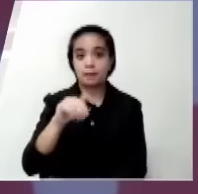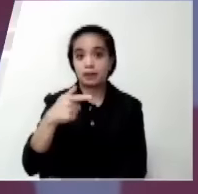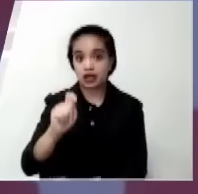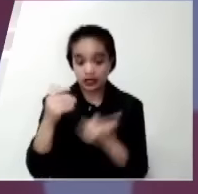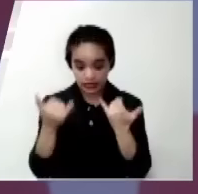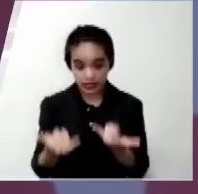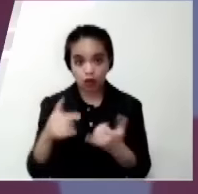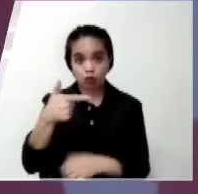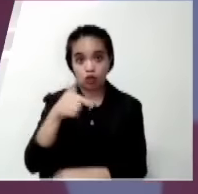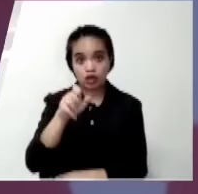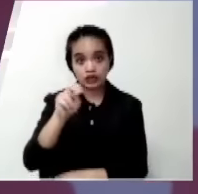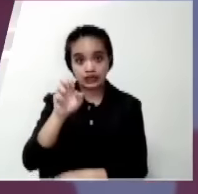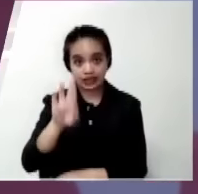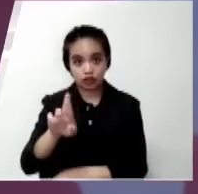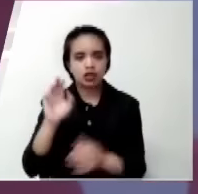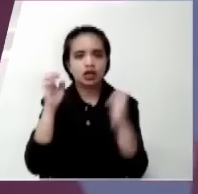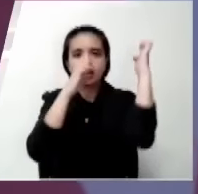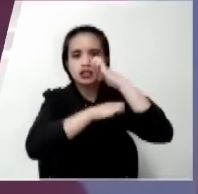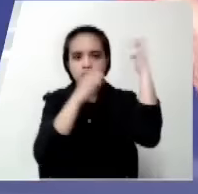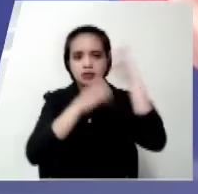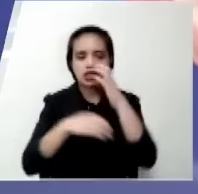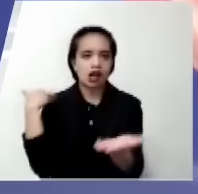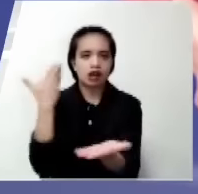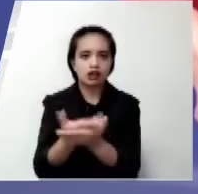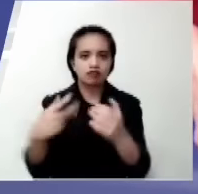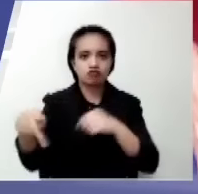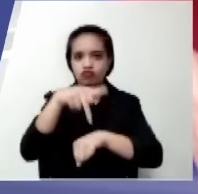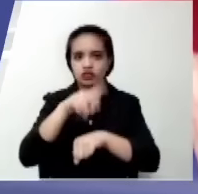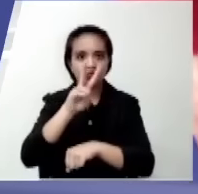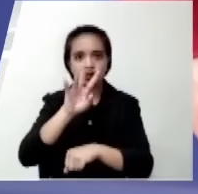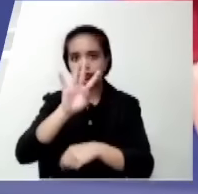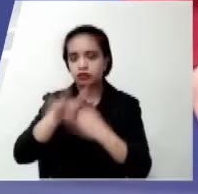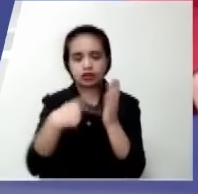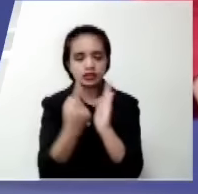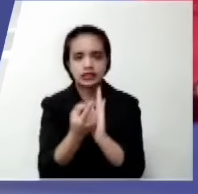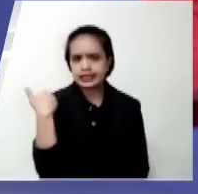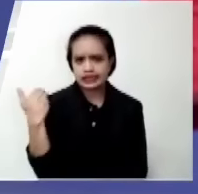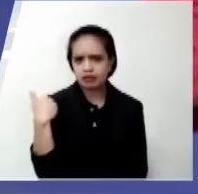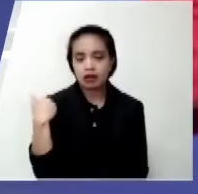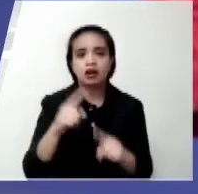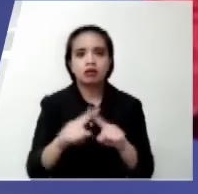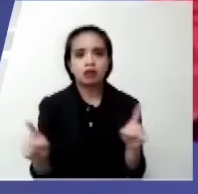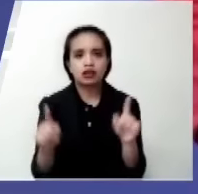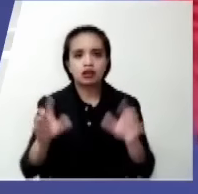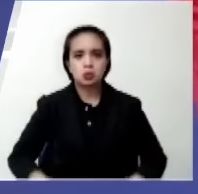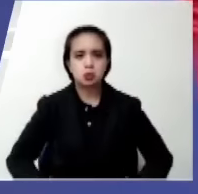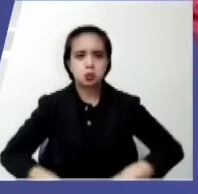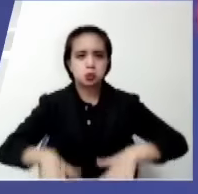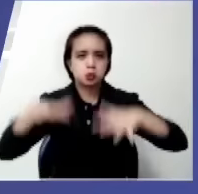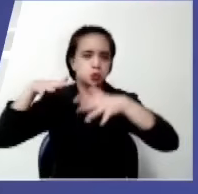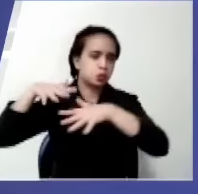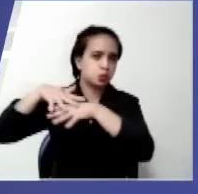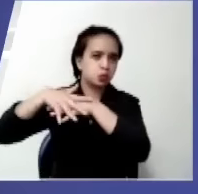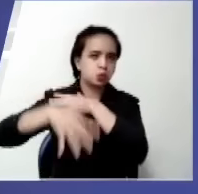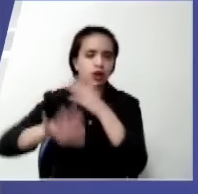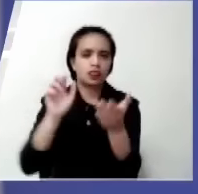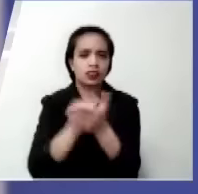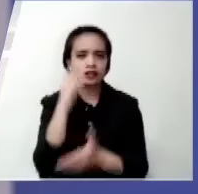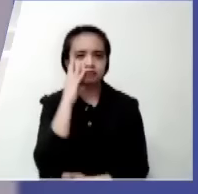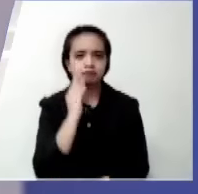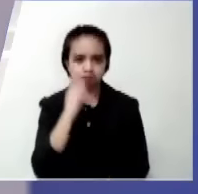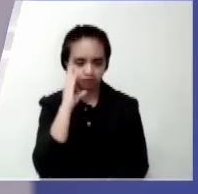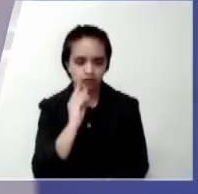inaasahang magla-landfall sa Luzon sa loob ng 24 oras. Wala pa man yan, kabi-kabilang baha at pagguho ng lupa na ang naranasan. May